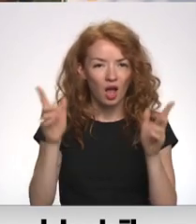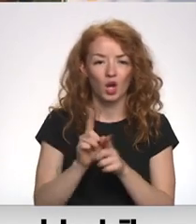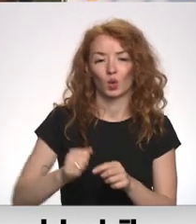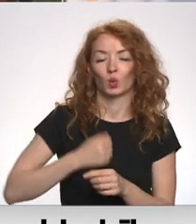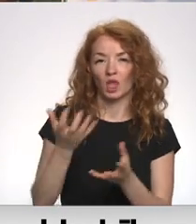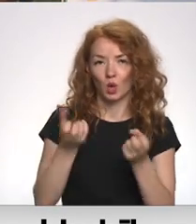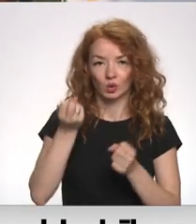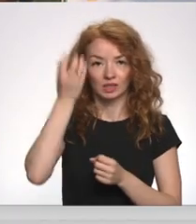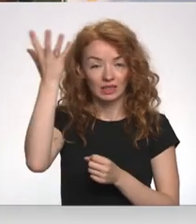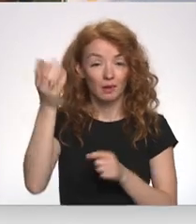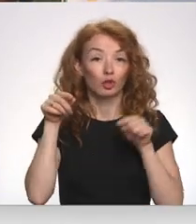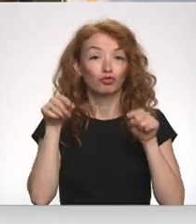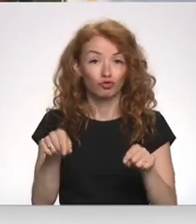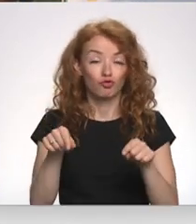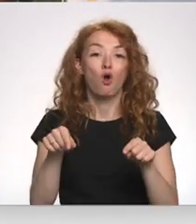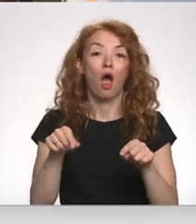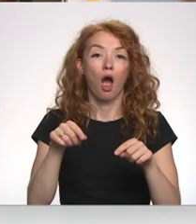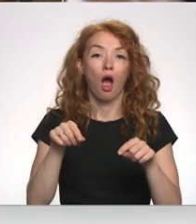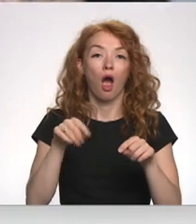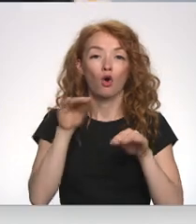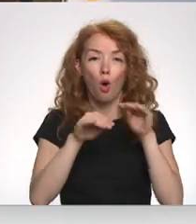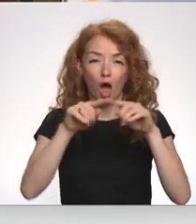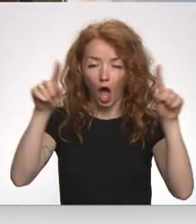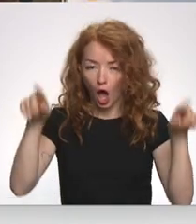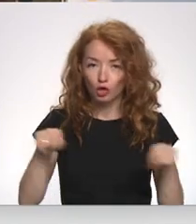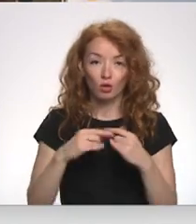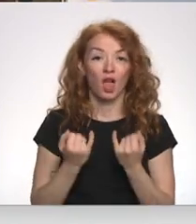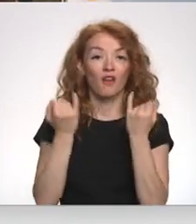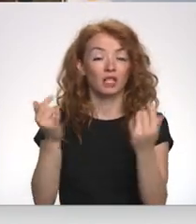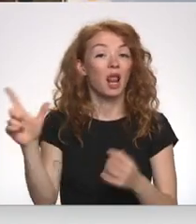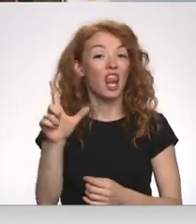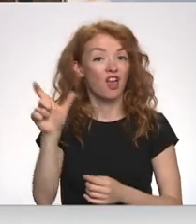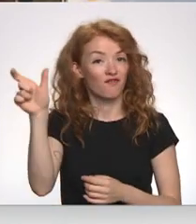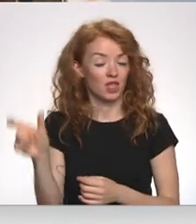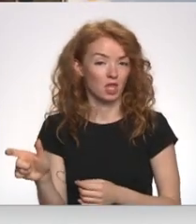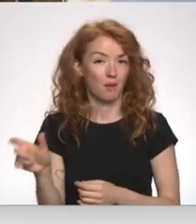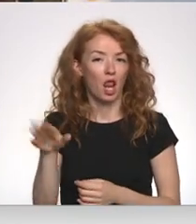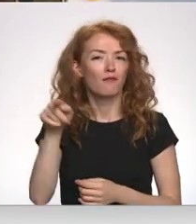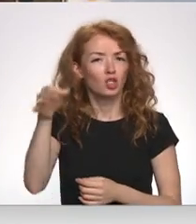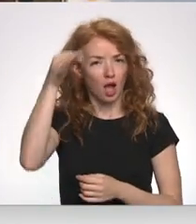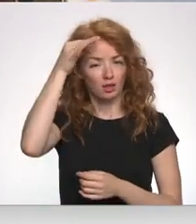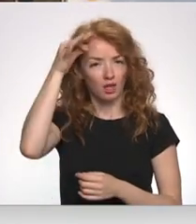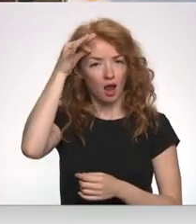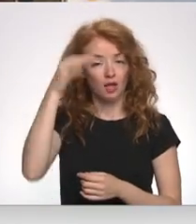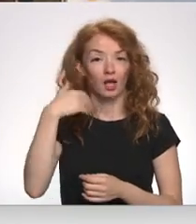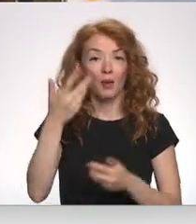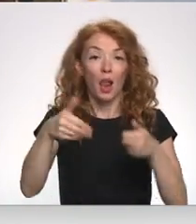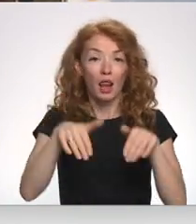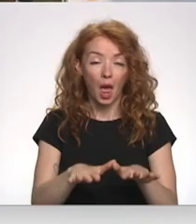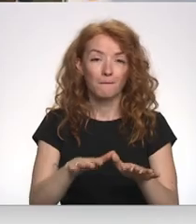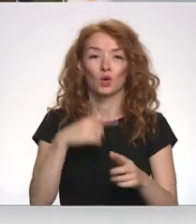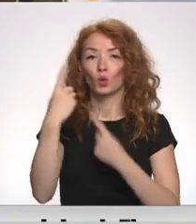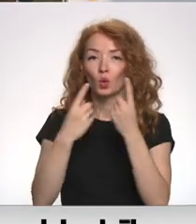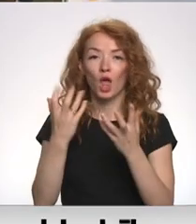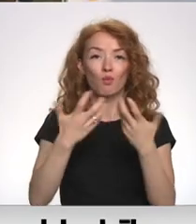Šo kolāžu mēs domājam uzdāvināt Latvijas valsts prezidentam, lai viņš atcerās, ka pieņemot lēmumus, runājot ar politiķiem,